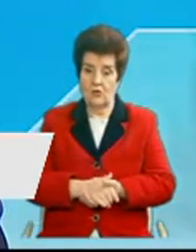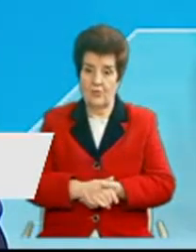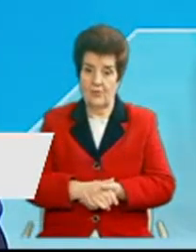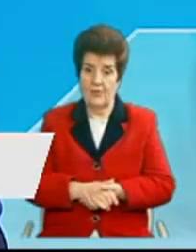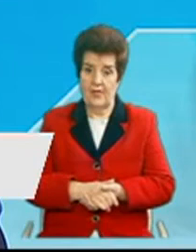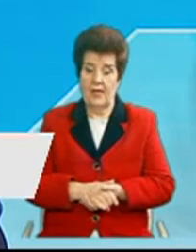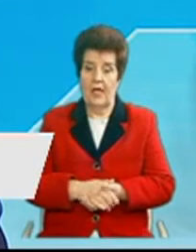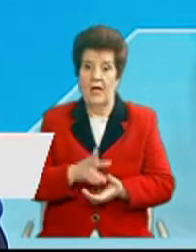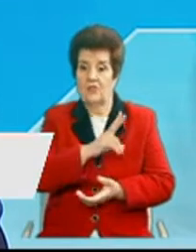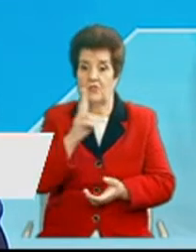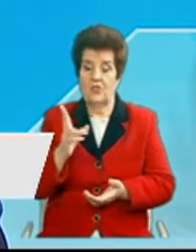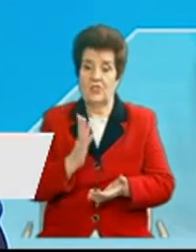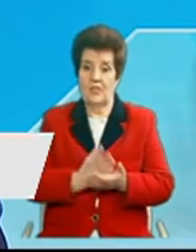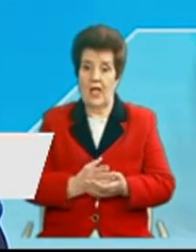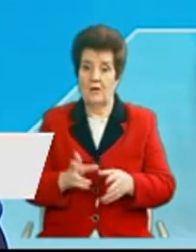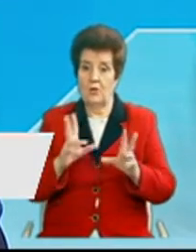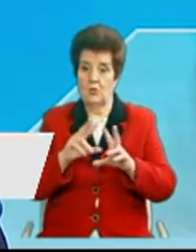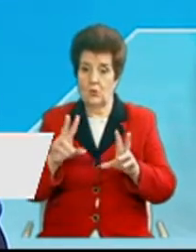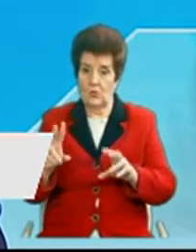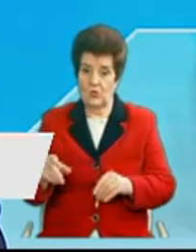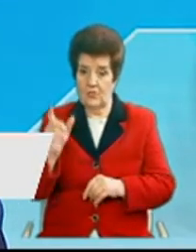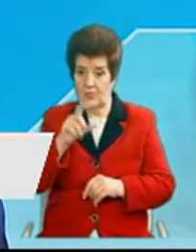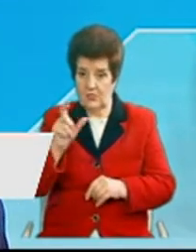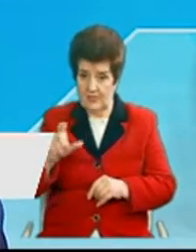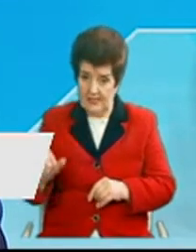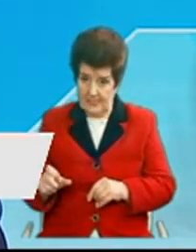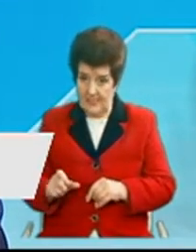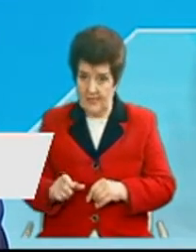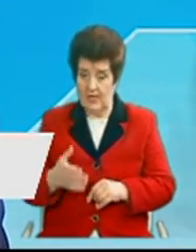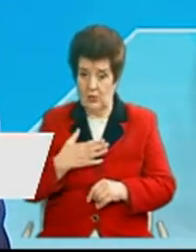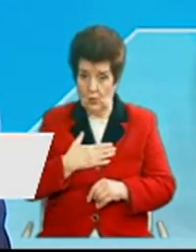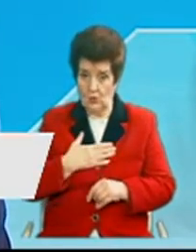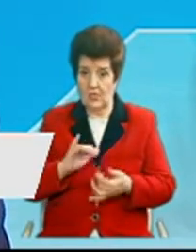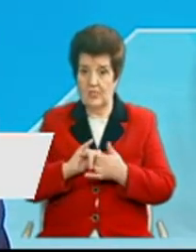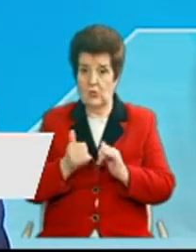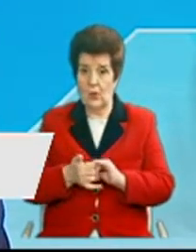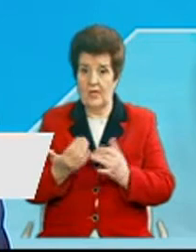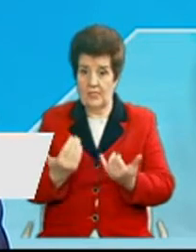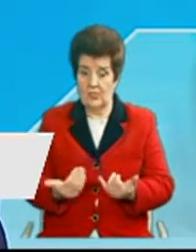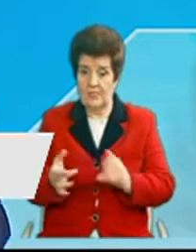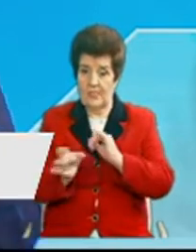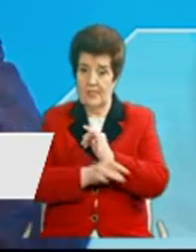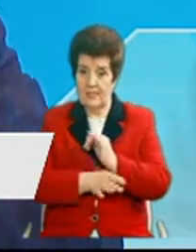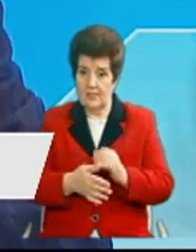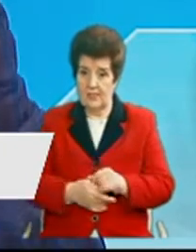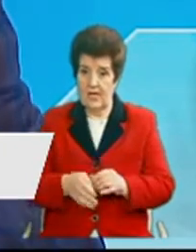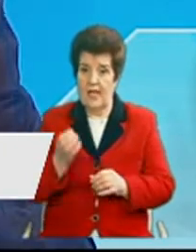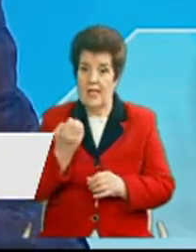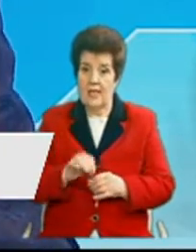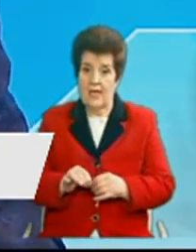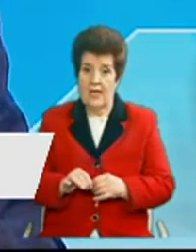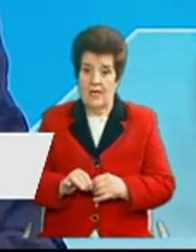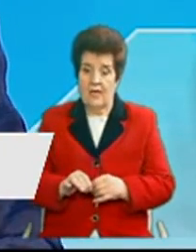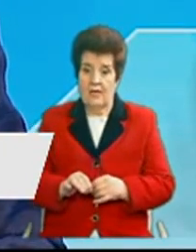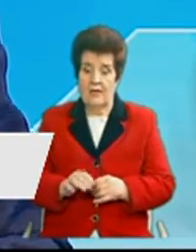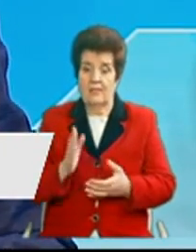să aibă succes, domn Rădulescu, fiindcă cetățenii noștri, fiind în situația aceasta de sărăcie, ei se dau